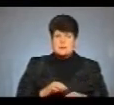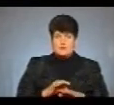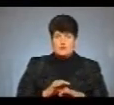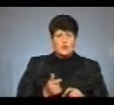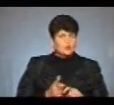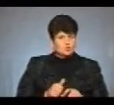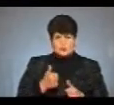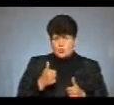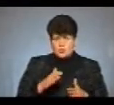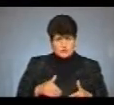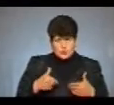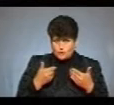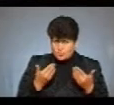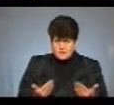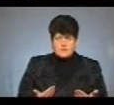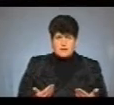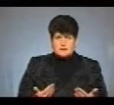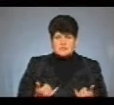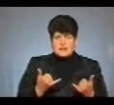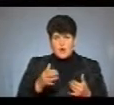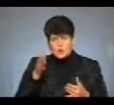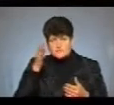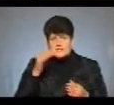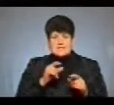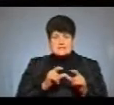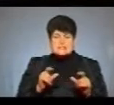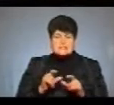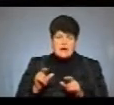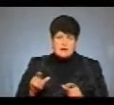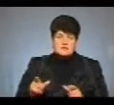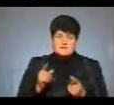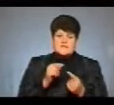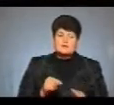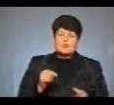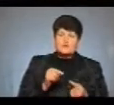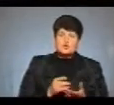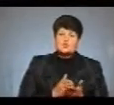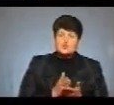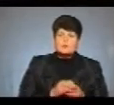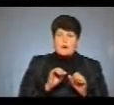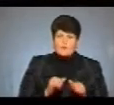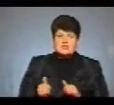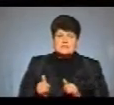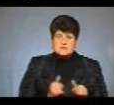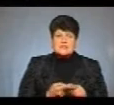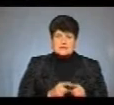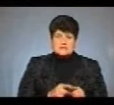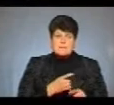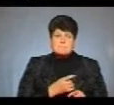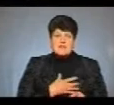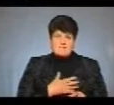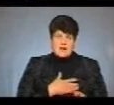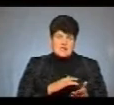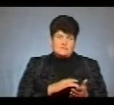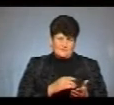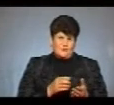хороша рекомендація, будь ласка, для освітніх закладів, і відповідно служба може забезпечити такі привентки екскурсії. Це дуже буде